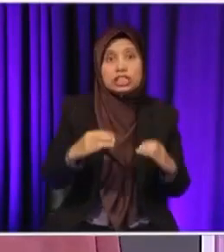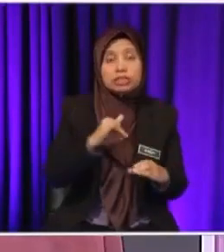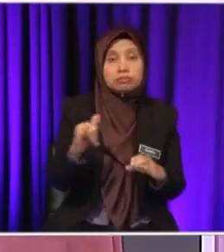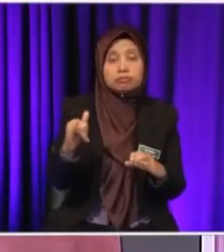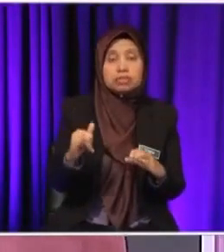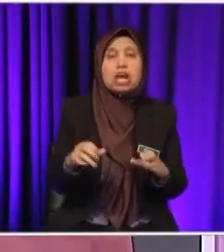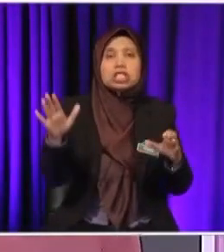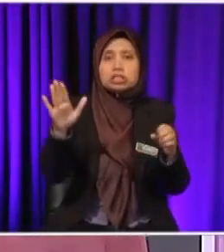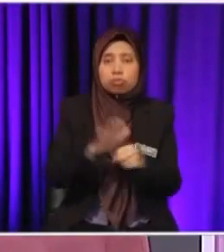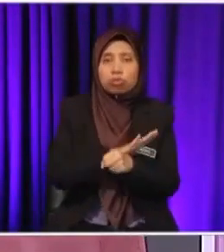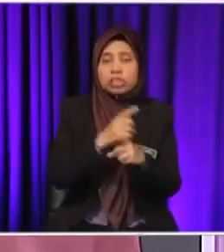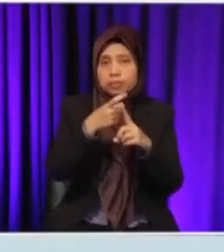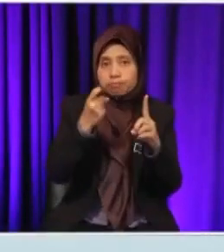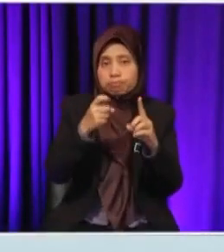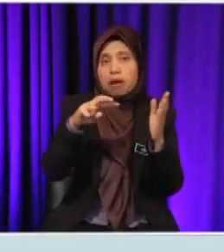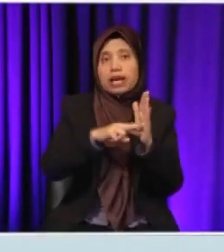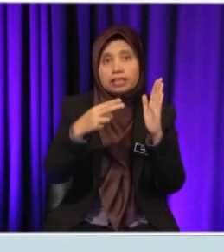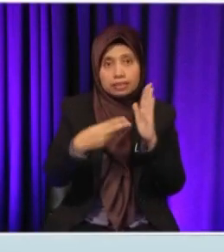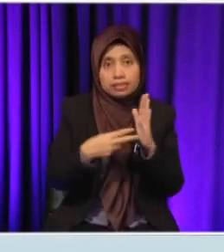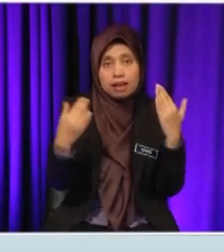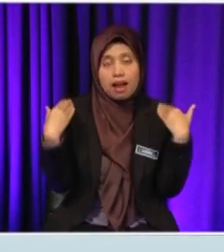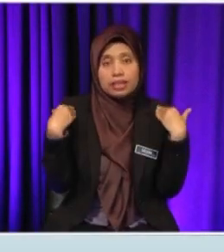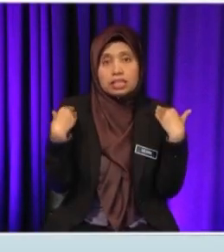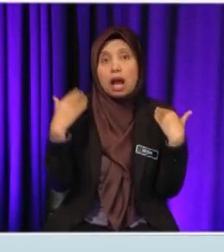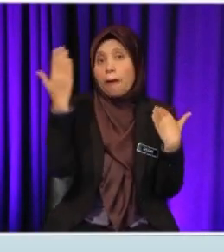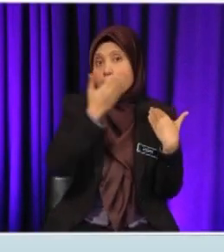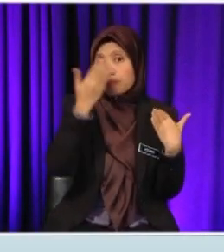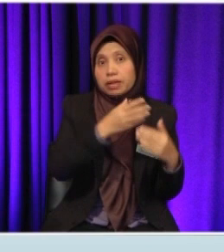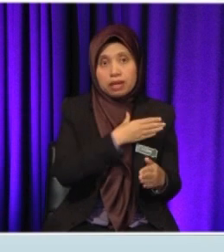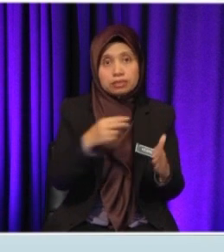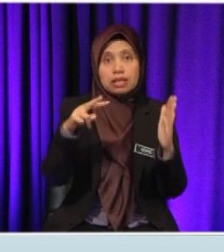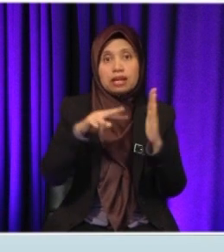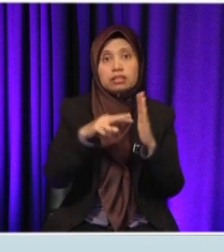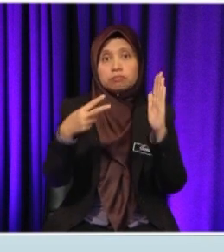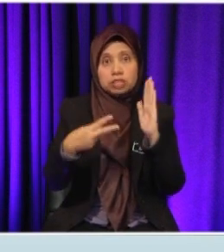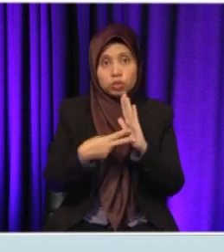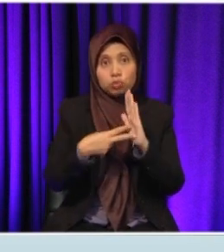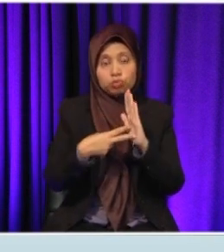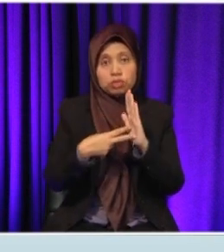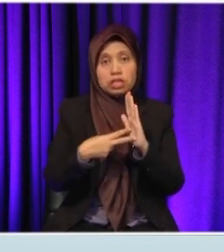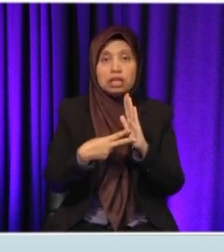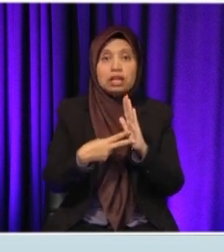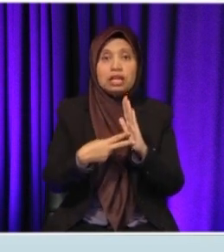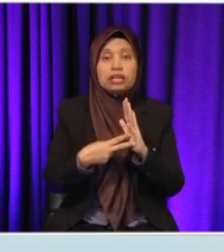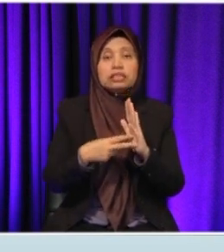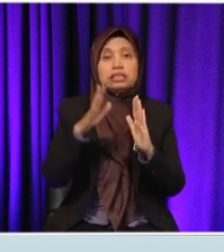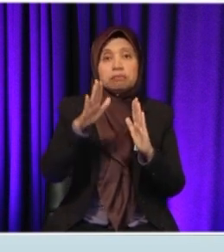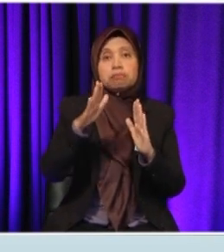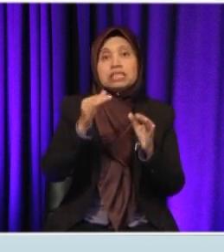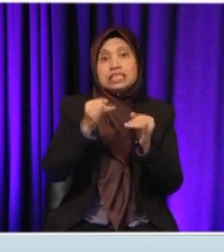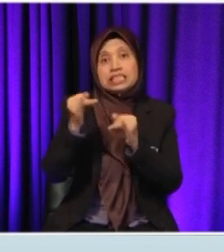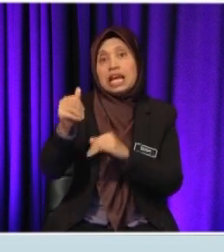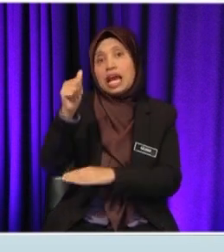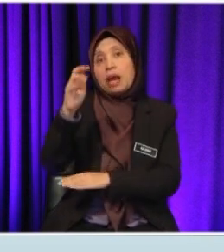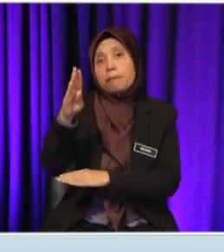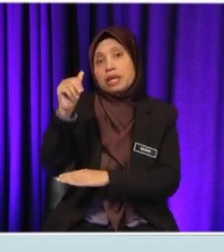sempurna dari segi maknanya, mempunyai pembayang dan juga maksud. Kemudian kita ada rima air sejajar iaitu A, B, A,